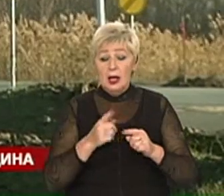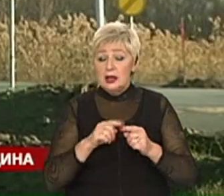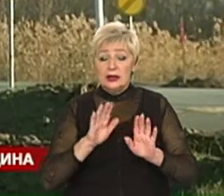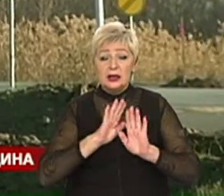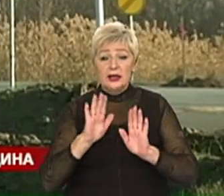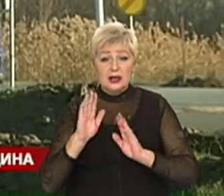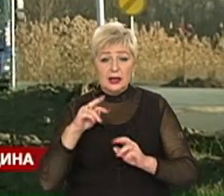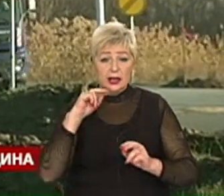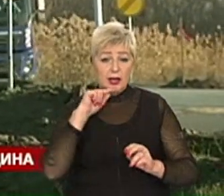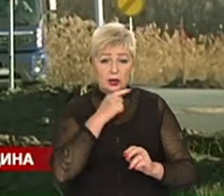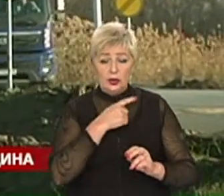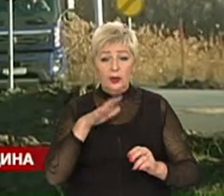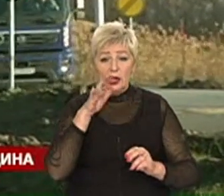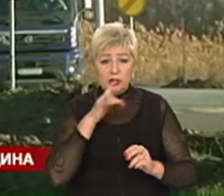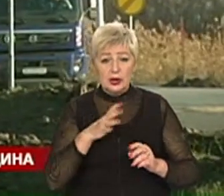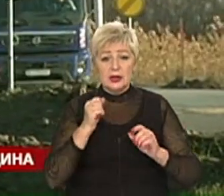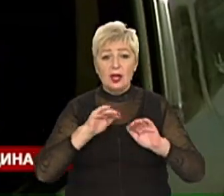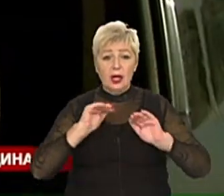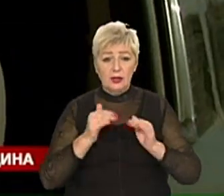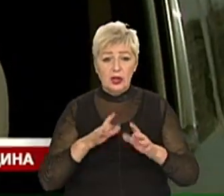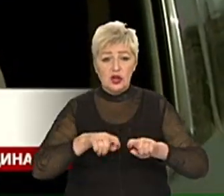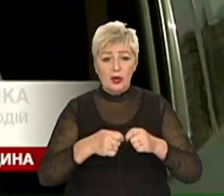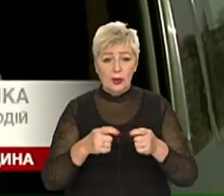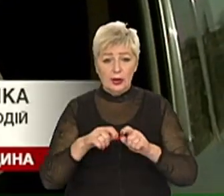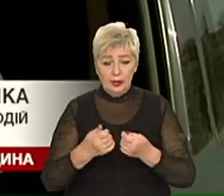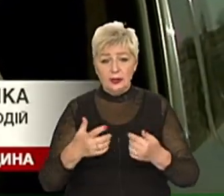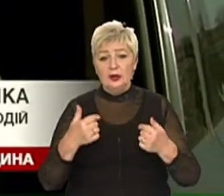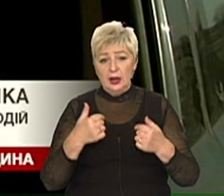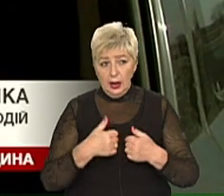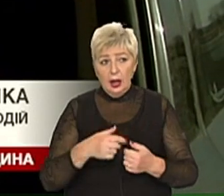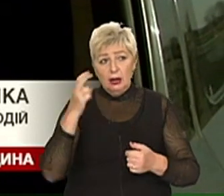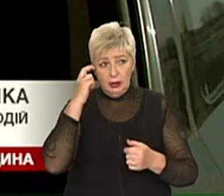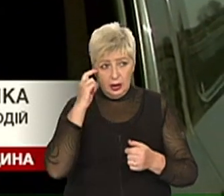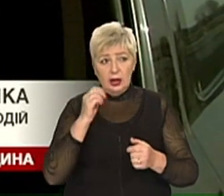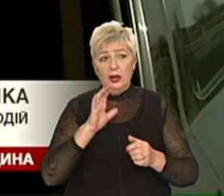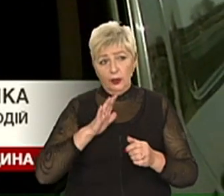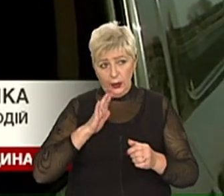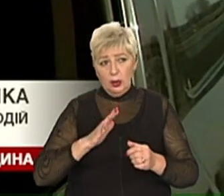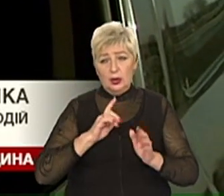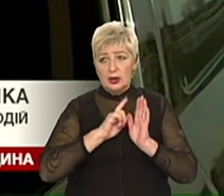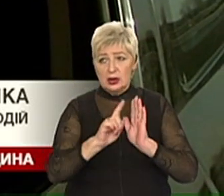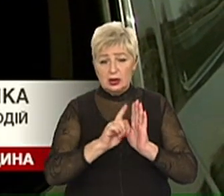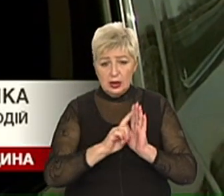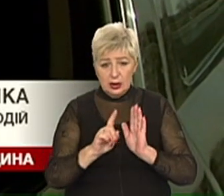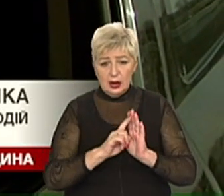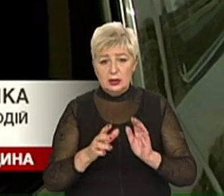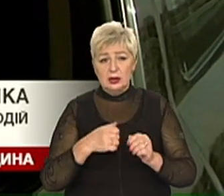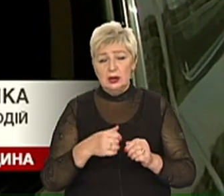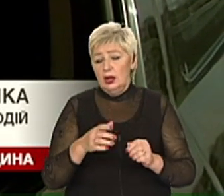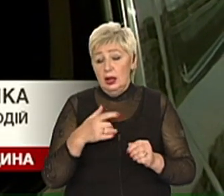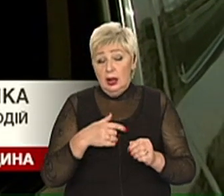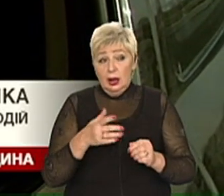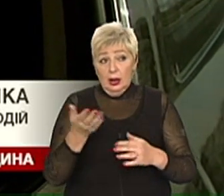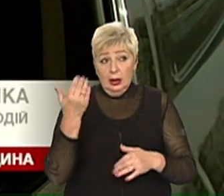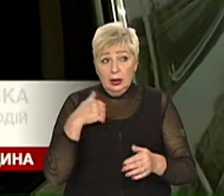економія часу, а й менше поломок. На Київ приходиться время от времени ездить, и раньше от этой идеи вообще в целом